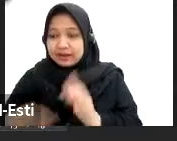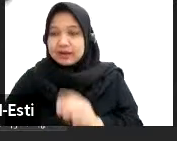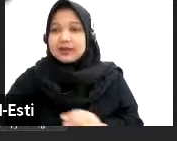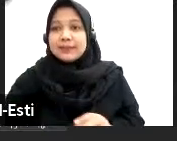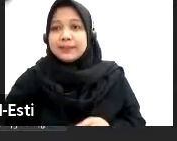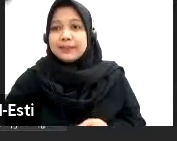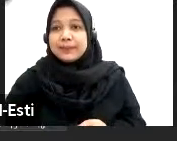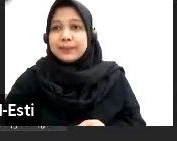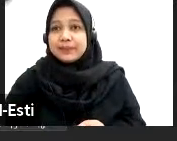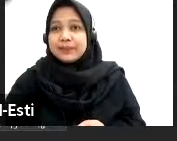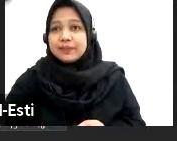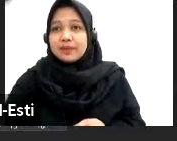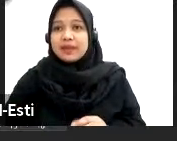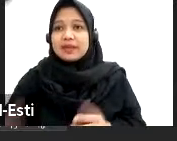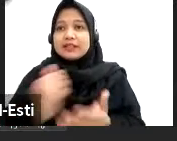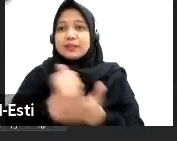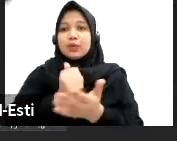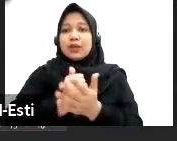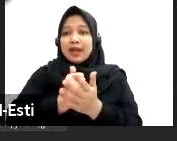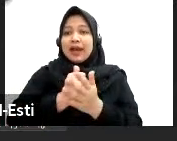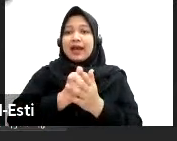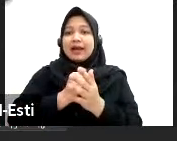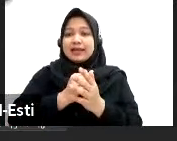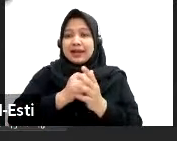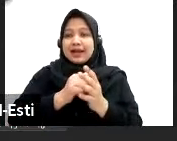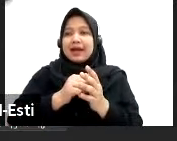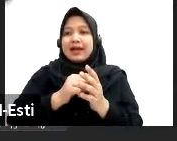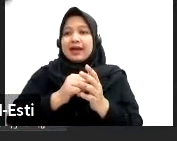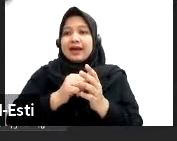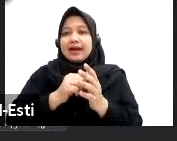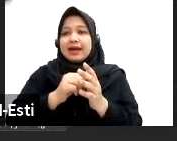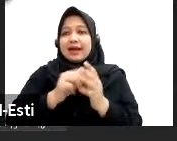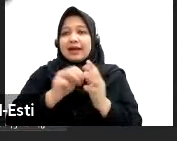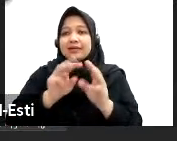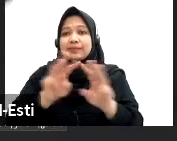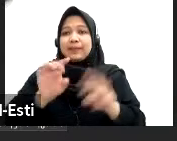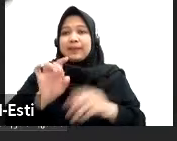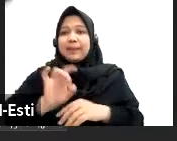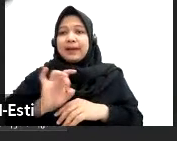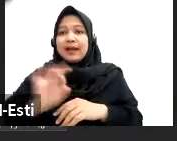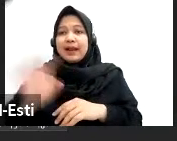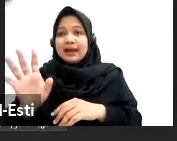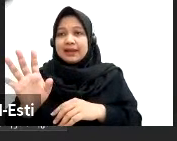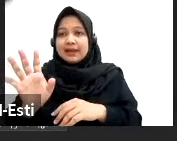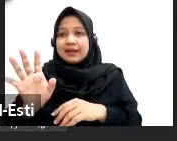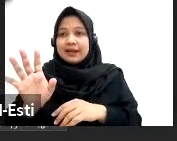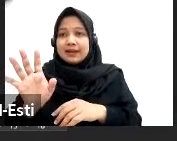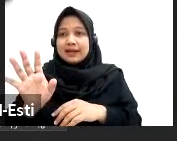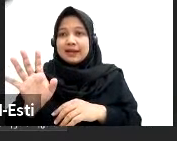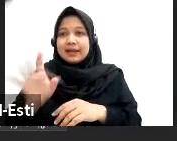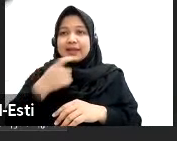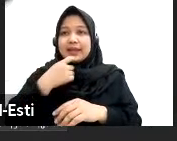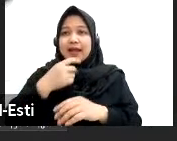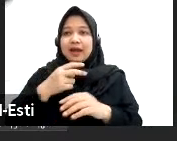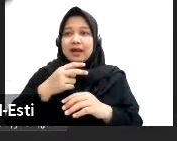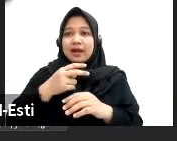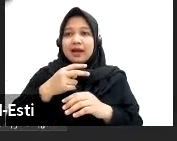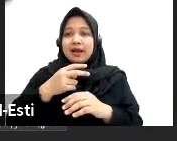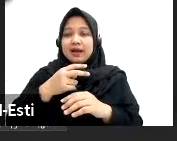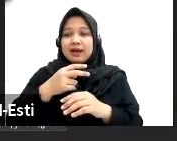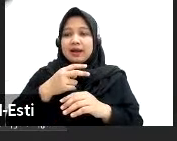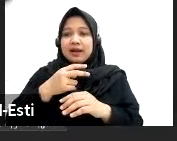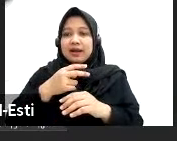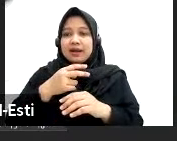50 tahun 2017 tentang strategi nasional perlindungan konsumen di situ sebetulnya